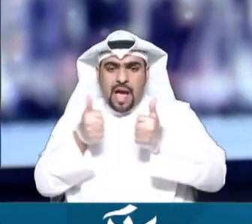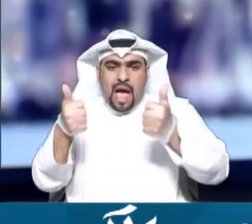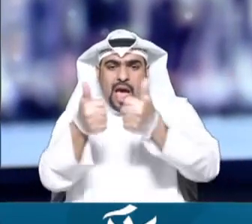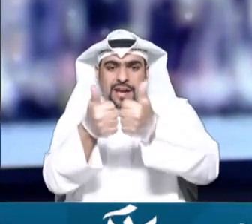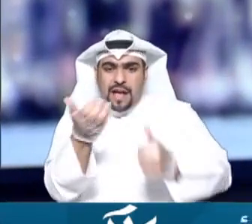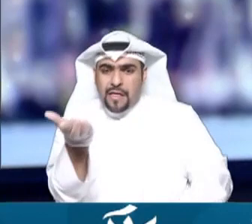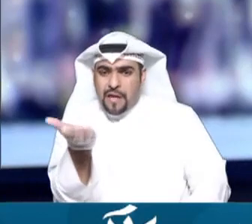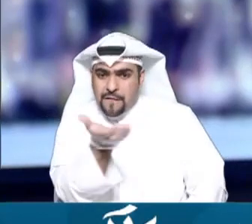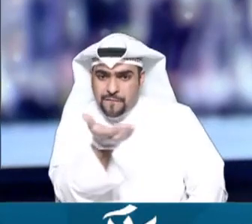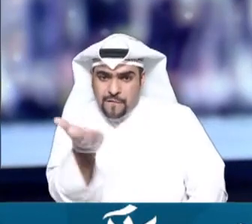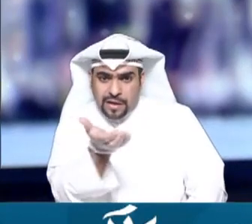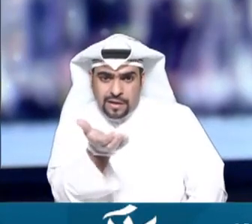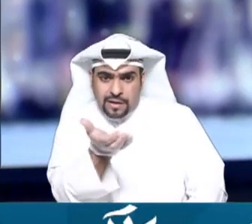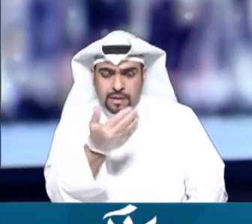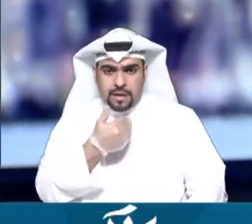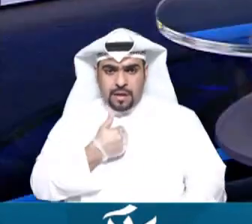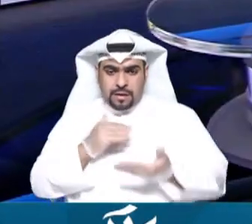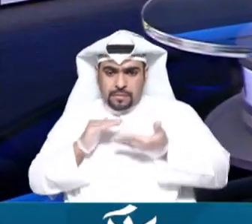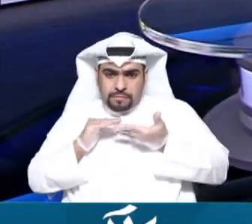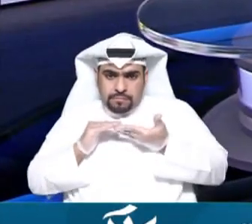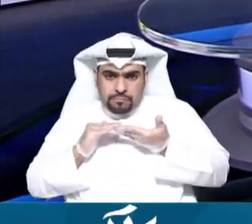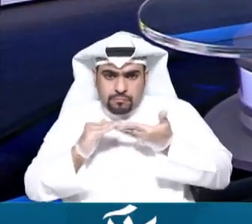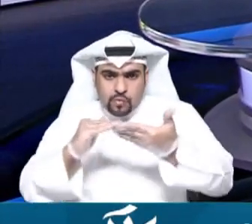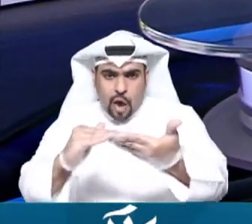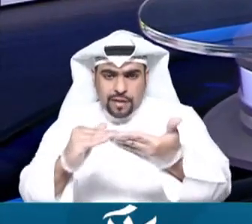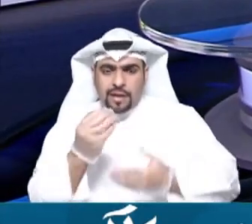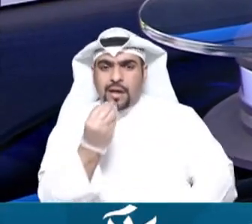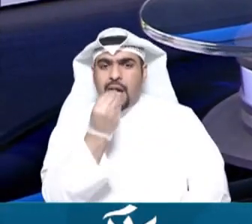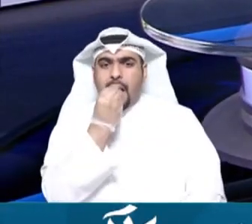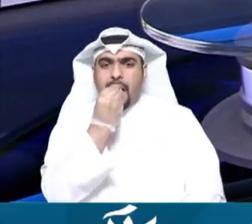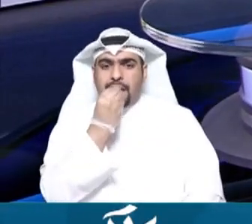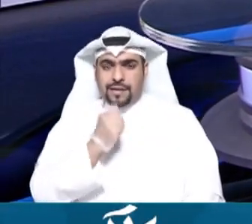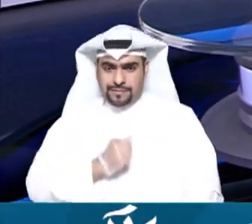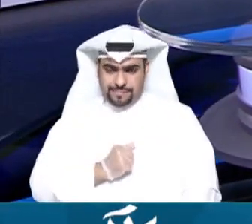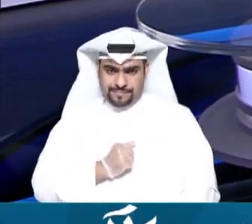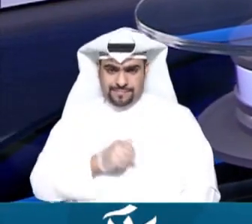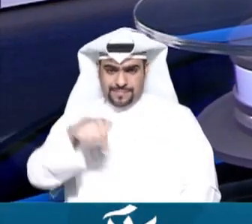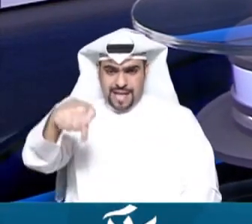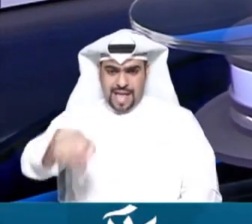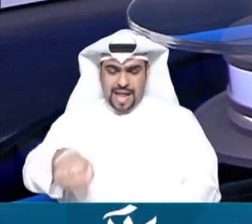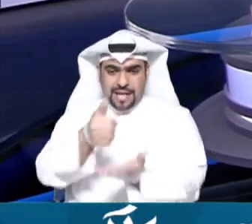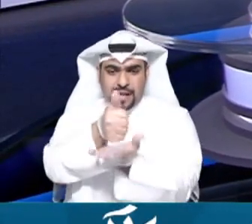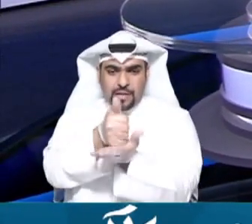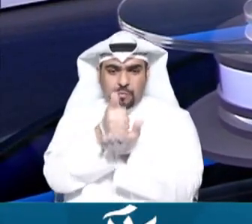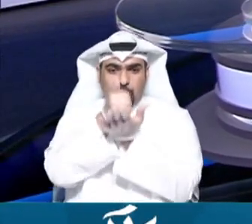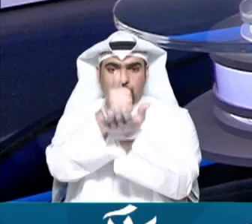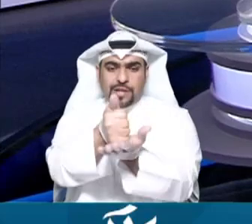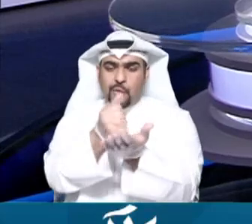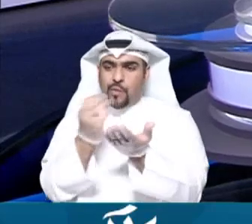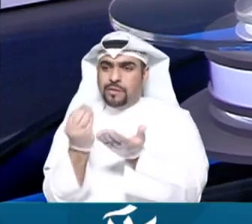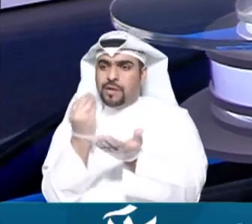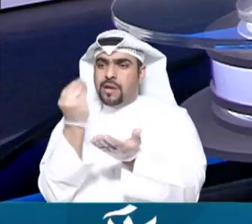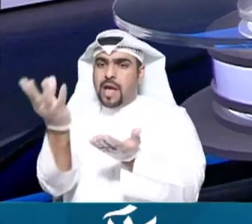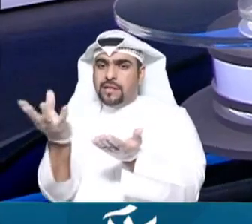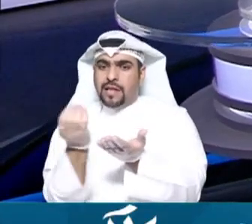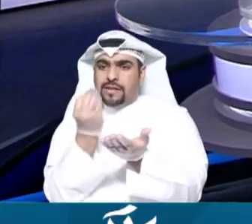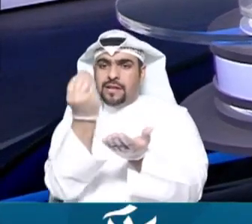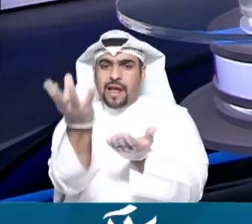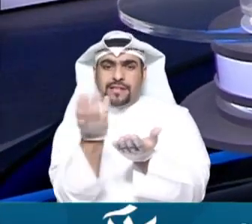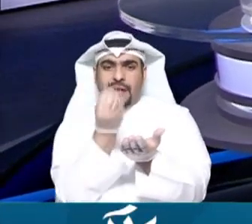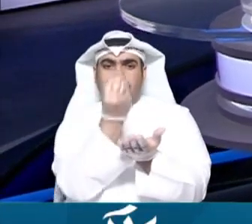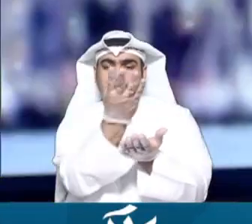من العاملين ومتطوعين من البنك الطعام قاعد يوزعون سلات غذائيه بمحافظه الجهره. احنا مع